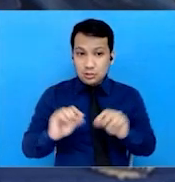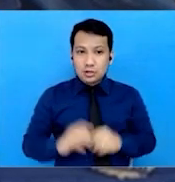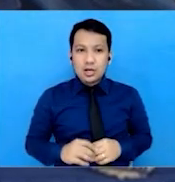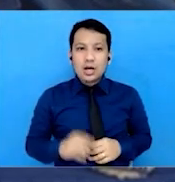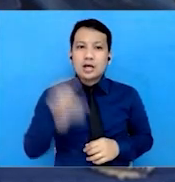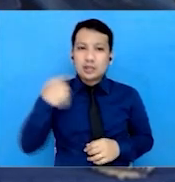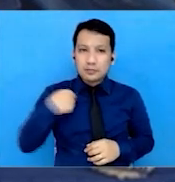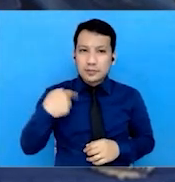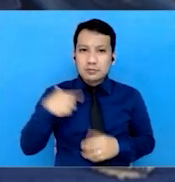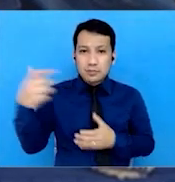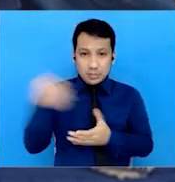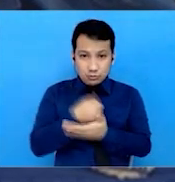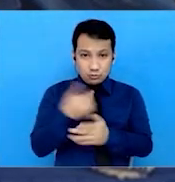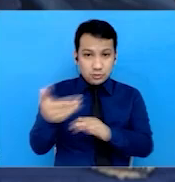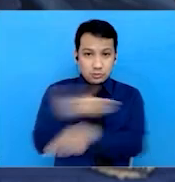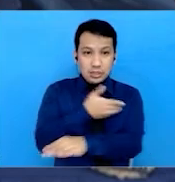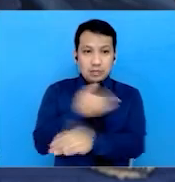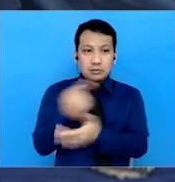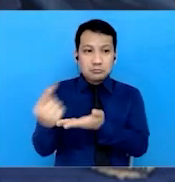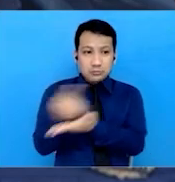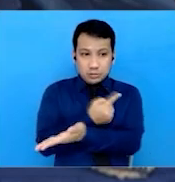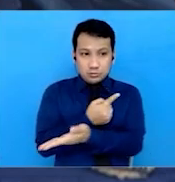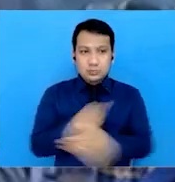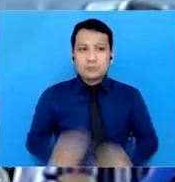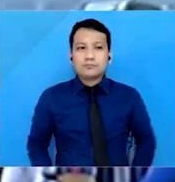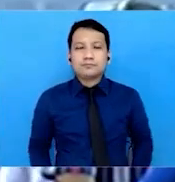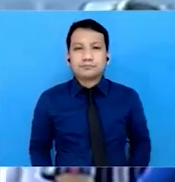nung nakarang linggo.